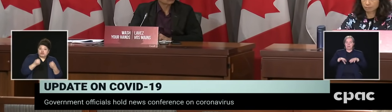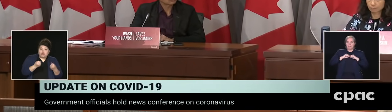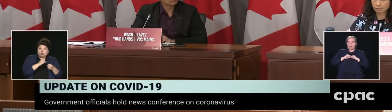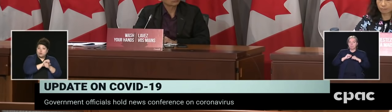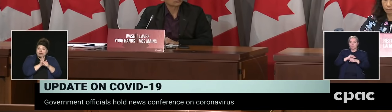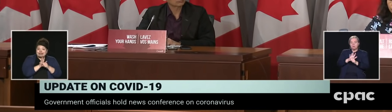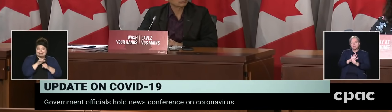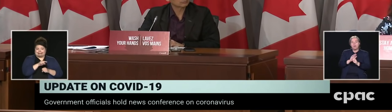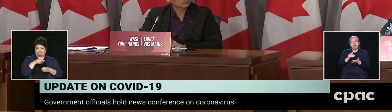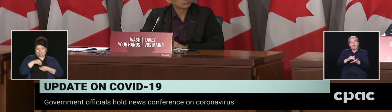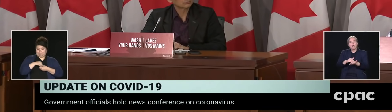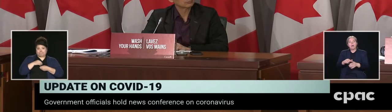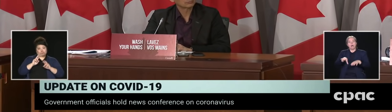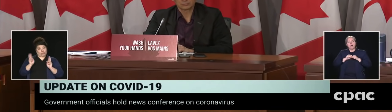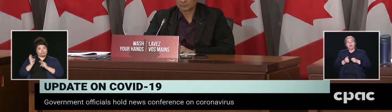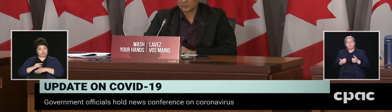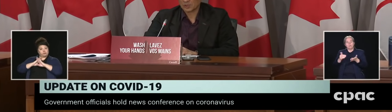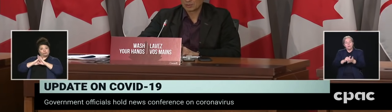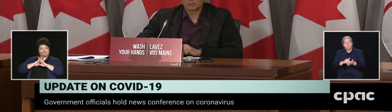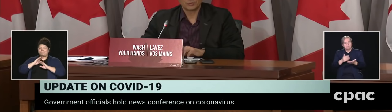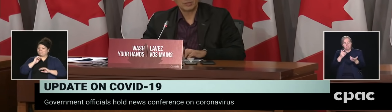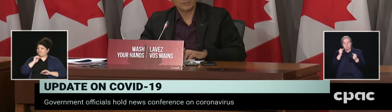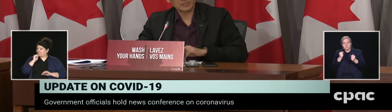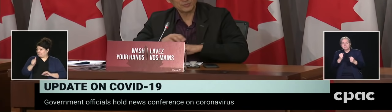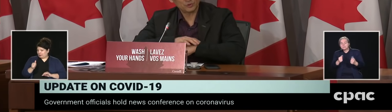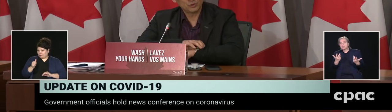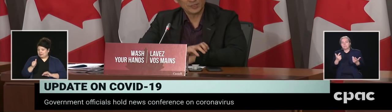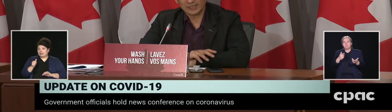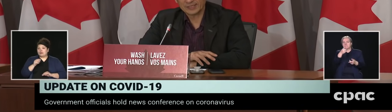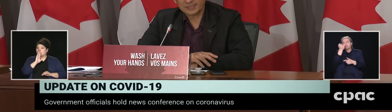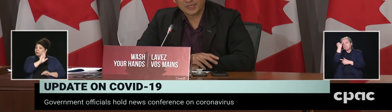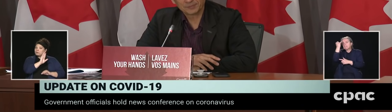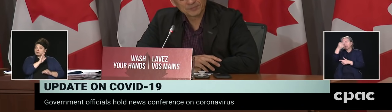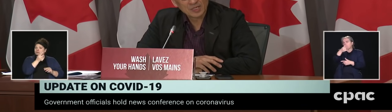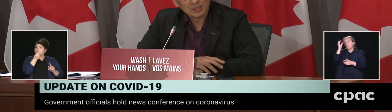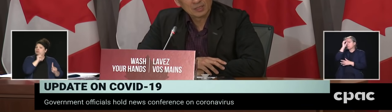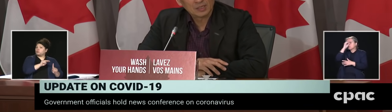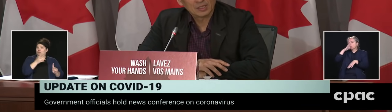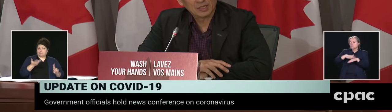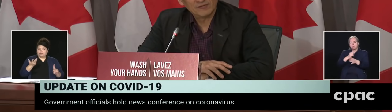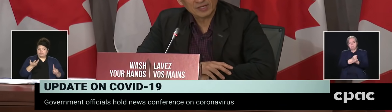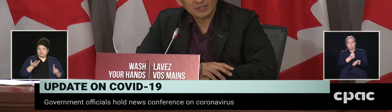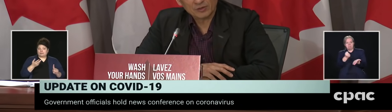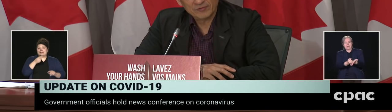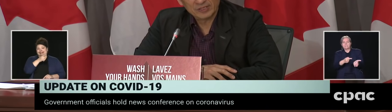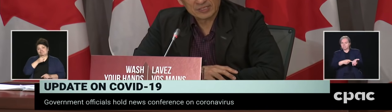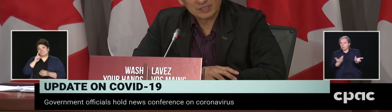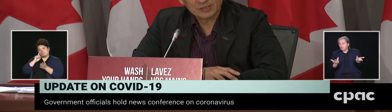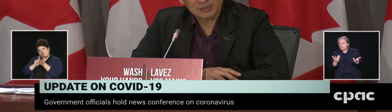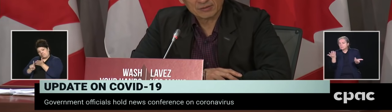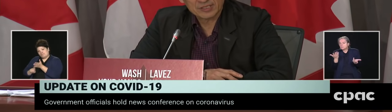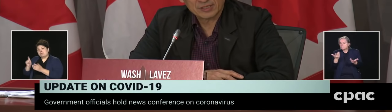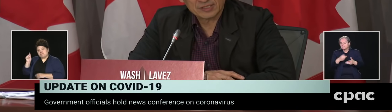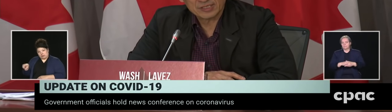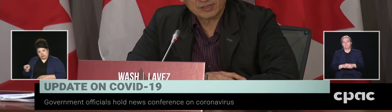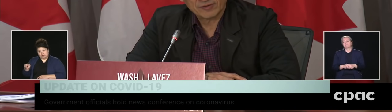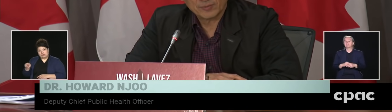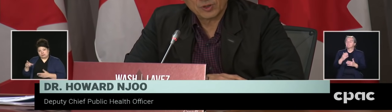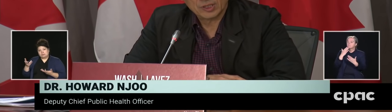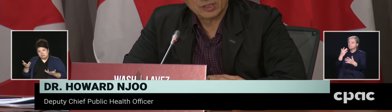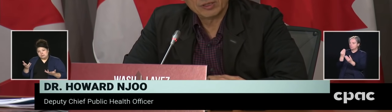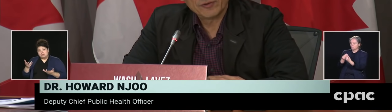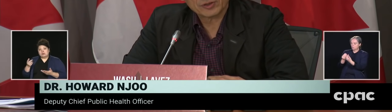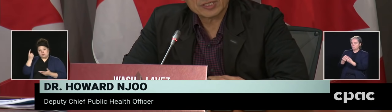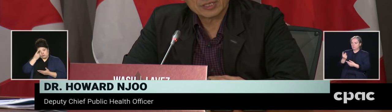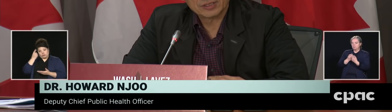se pencher sur cette idée de passeport? Oui, merci beaucoup pour la question. Avec la COVID-19, on sait que c'est